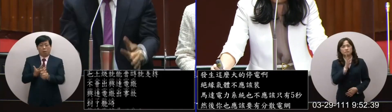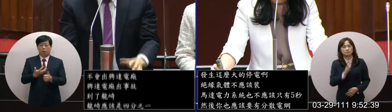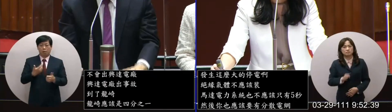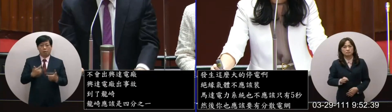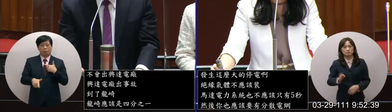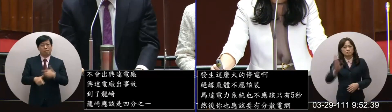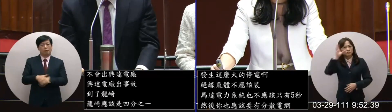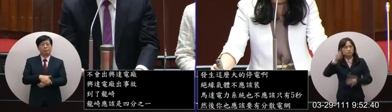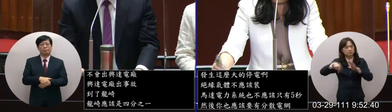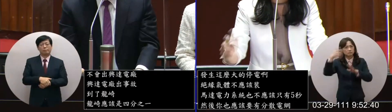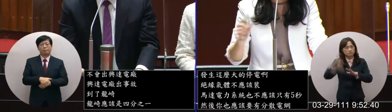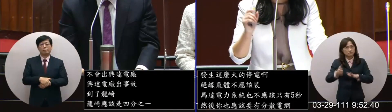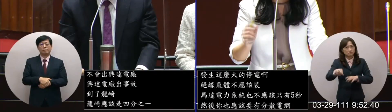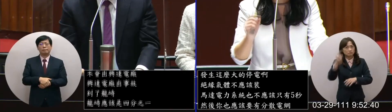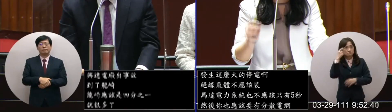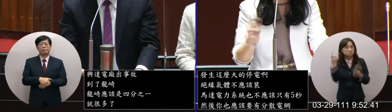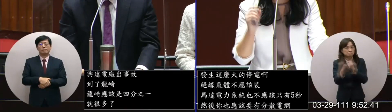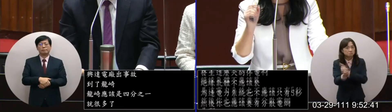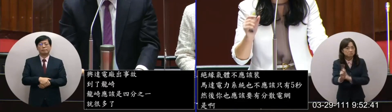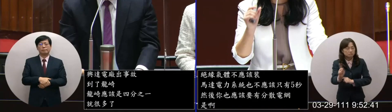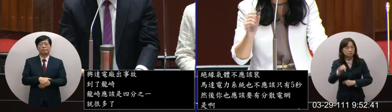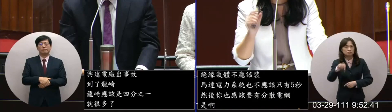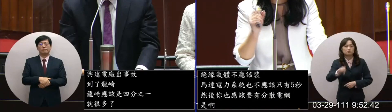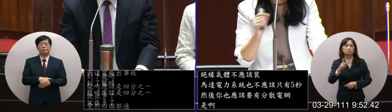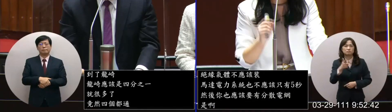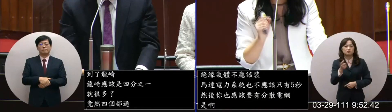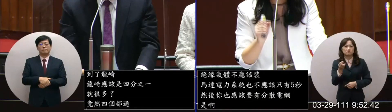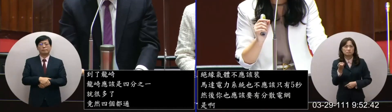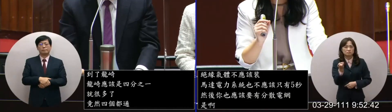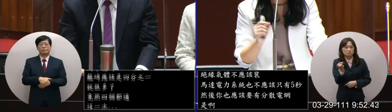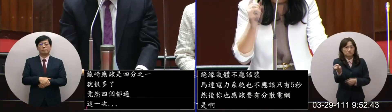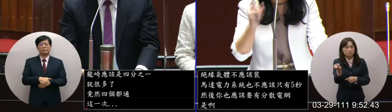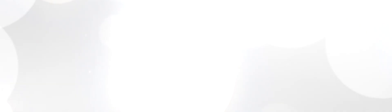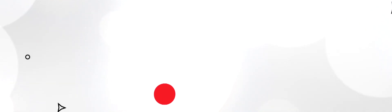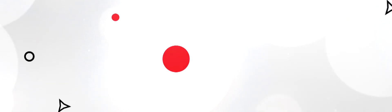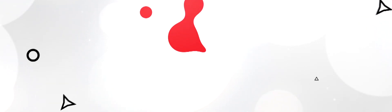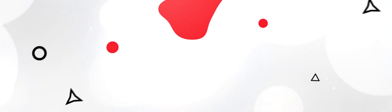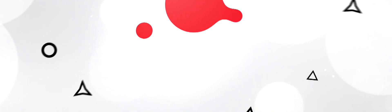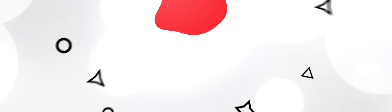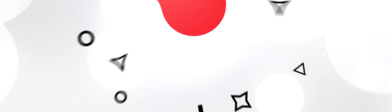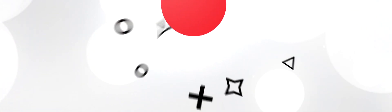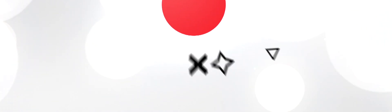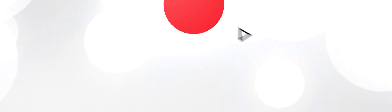所以苏院长这个意思就是说，其实它并不是一个单点的人为疏失。